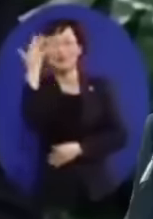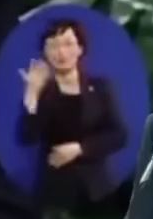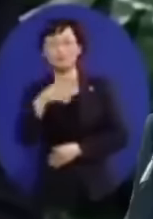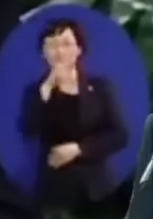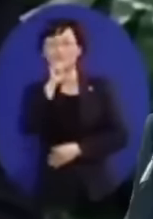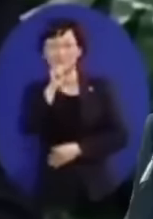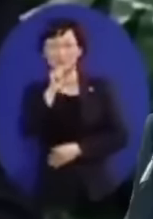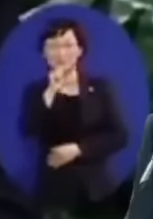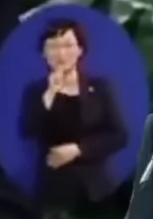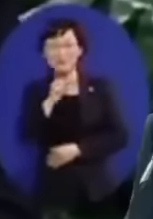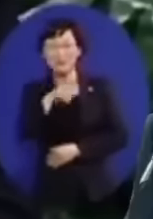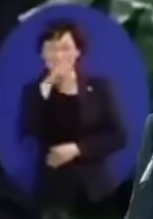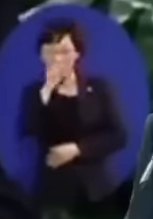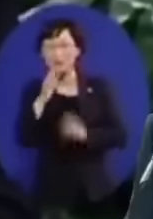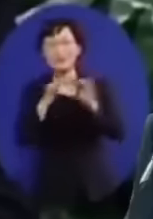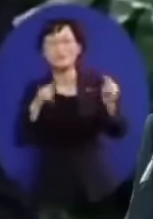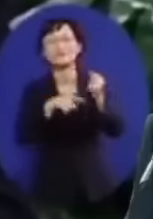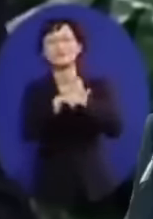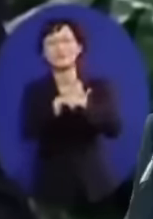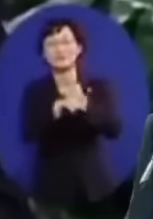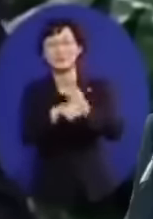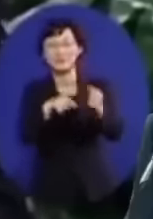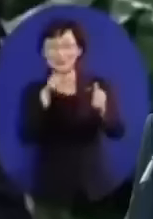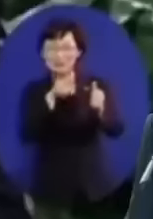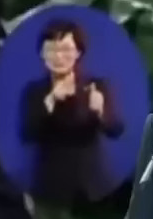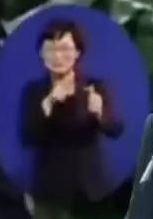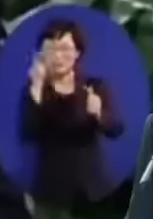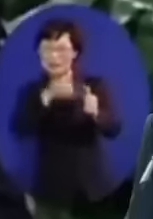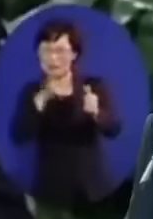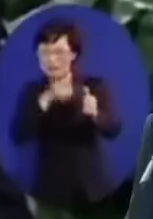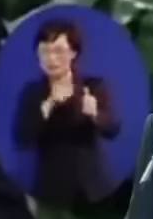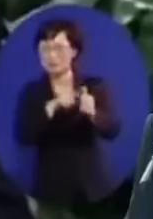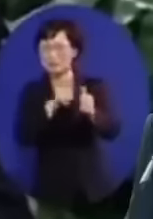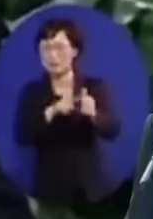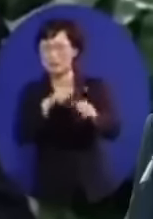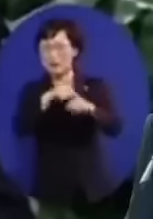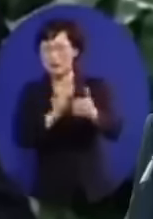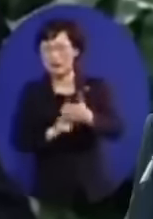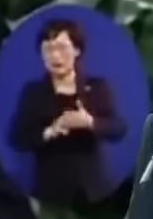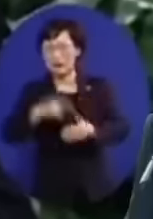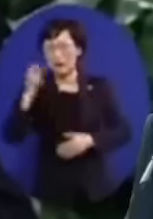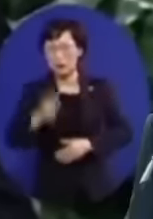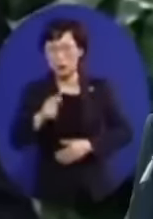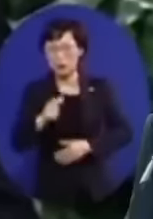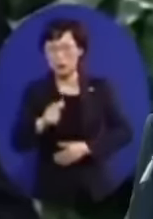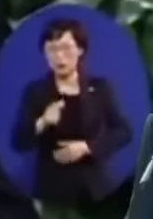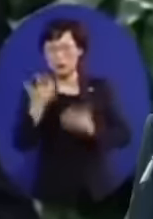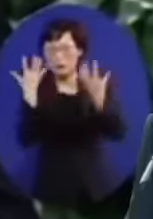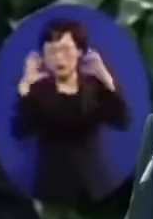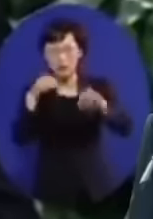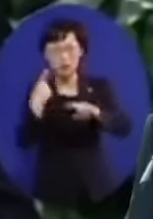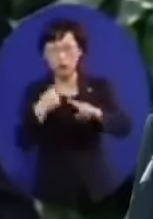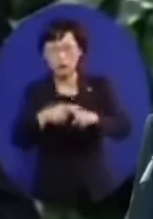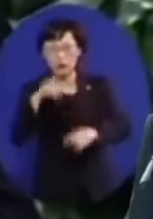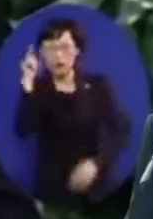좋다, 선한 사람이. 그 사람 악한 사람이야. 말이 거칠고 싸나와 아주 나빠.